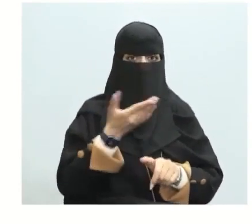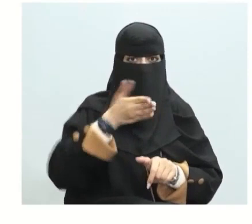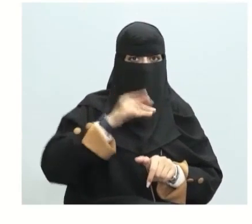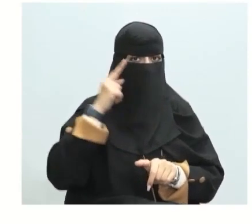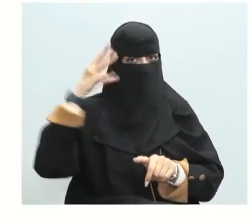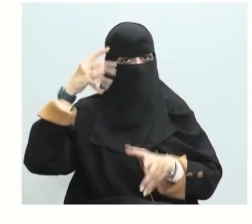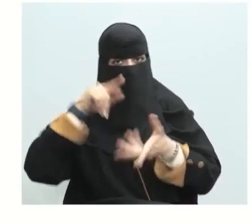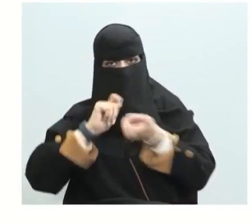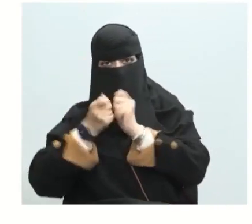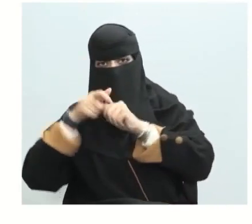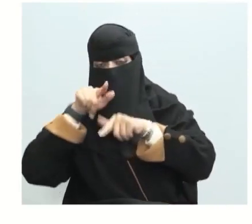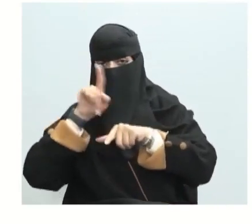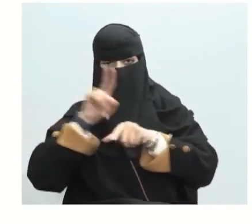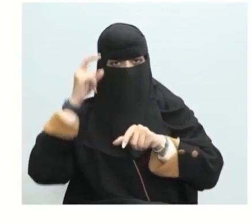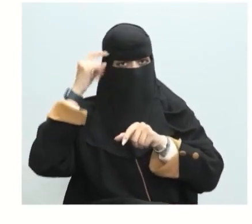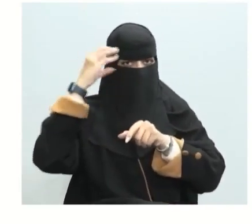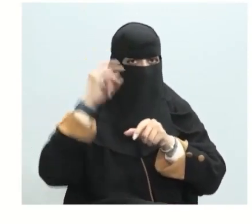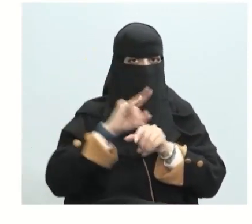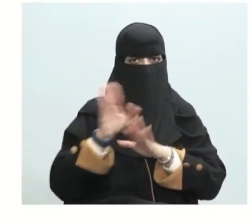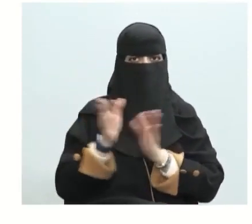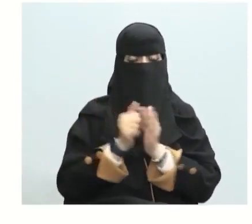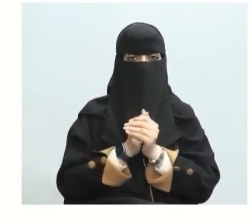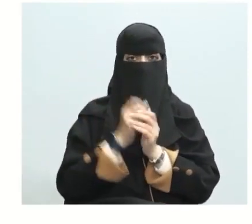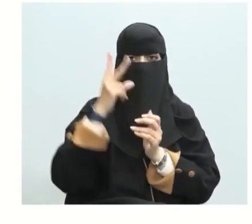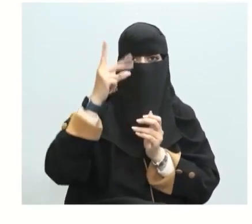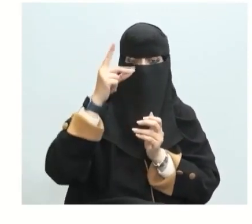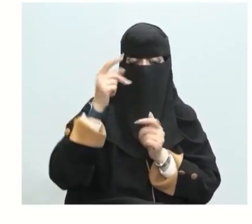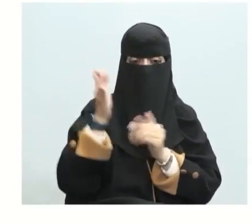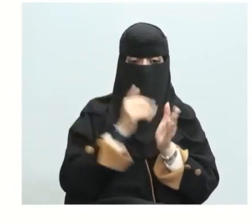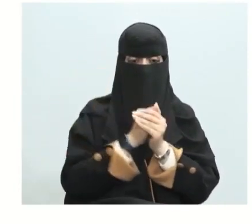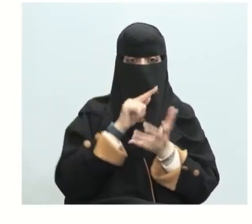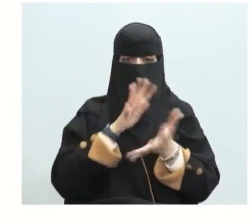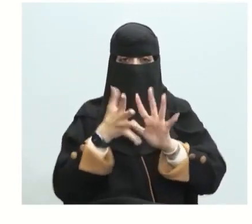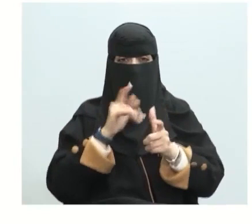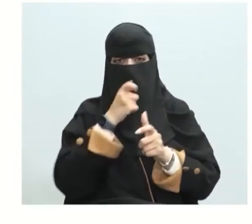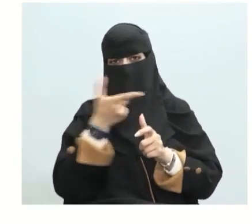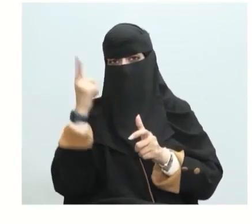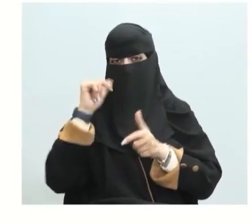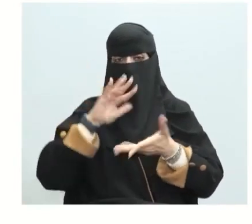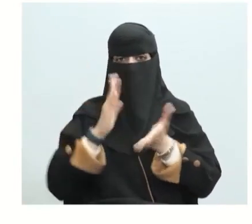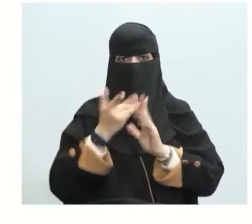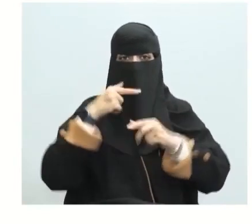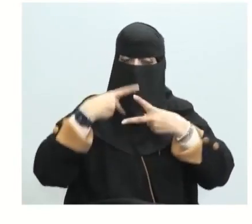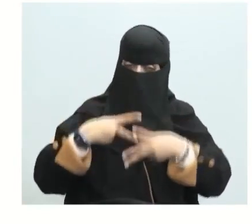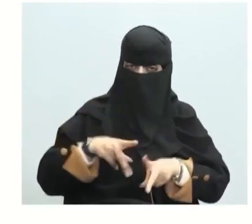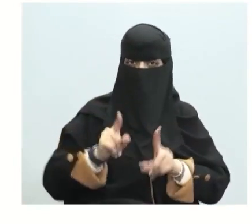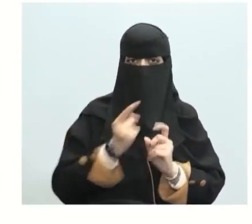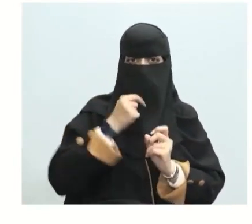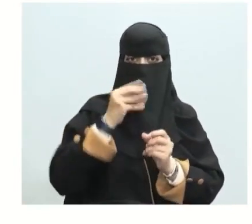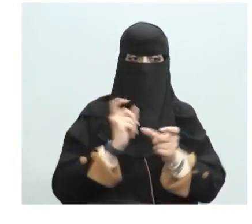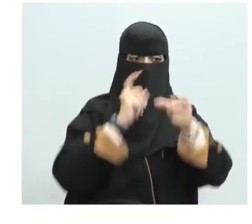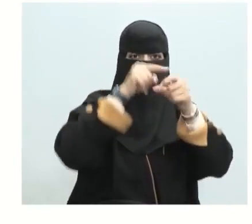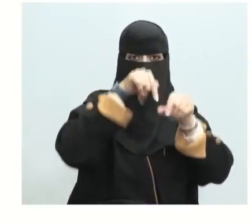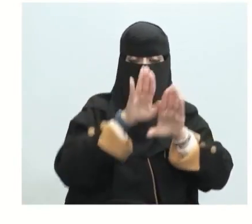هم الذين لا يغيرون عقولهم اثنان ربما كان بعضكم راضيا بما وصل